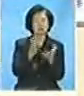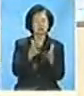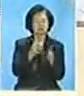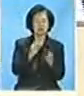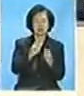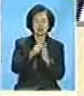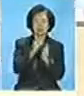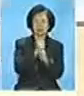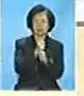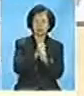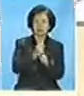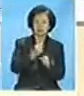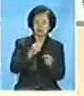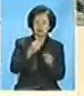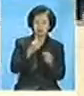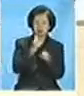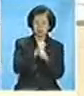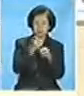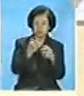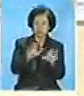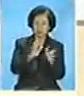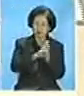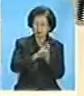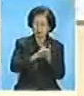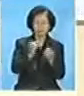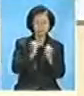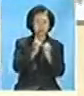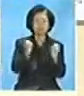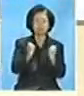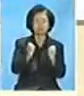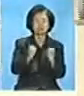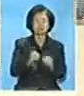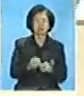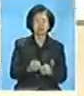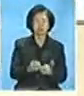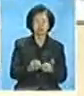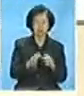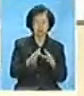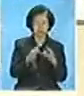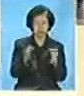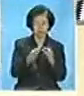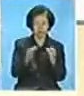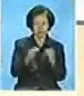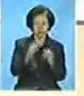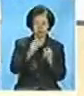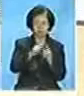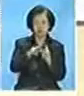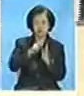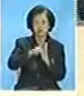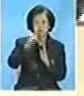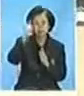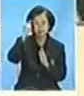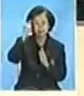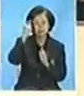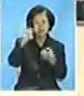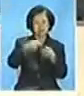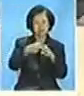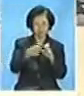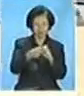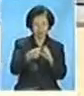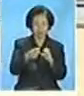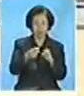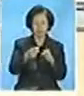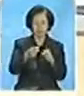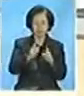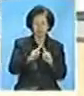านก็ไม่สามารถที่จะสำเร็จลุล่วงไปได้ด้วยดีนะครับและอีกเรื่องนึงหรือเรื่องความคิดเห็นหรือปัญหาอุปสรรคของพี่น้องประ